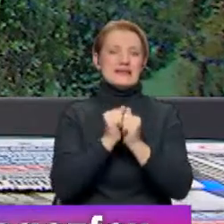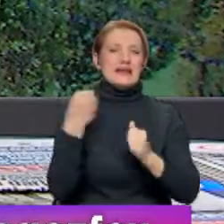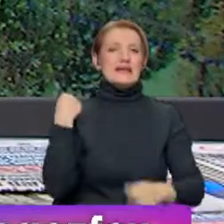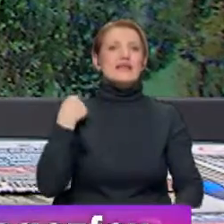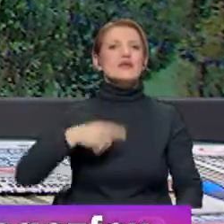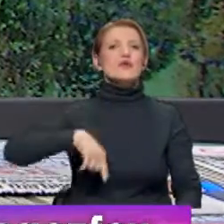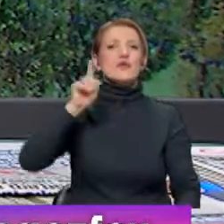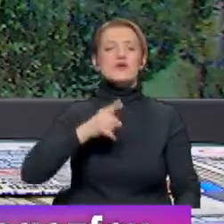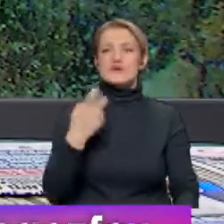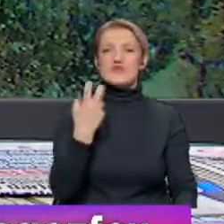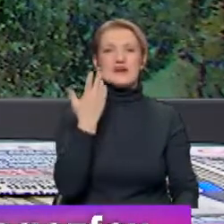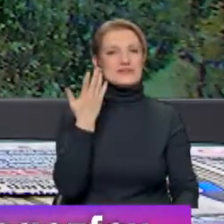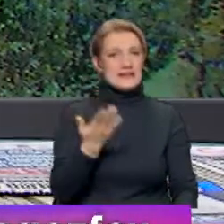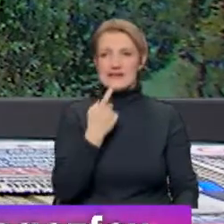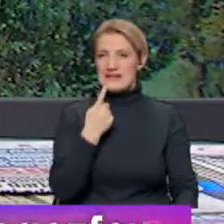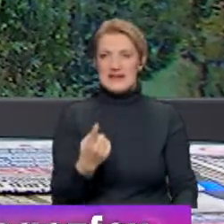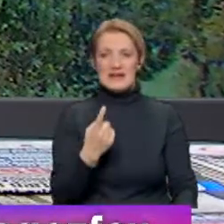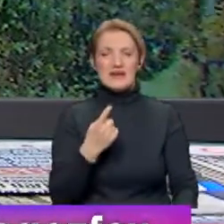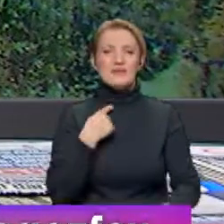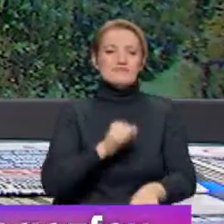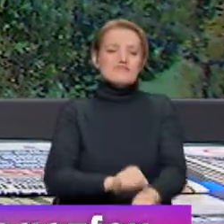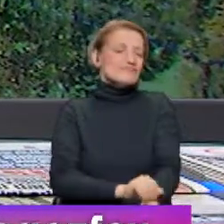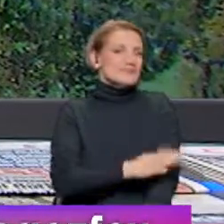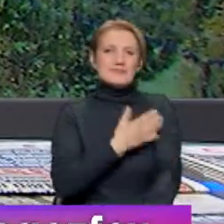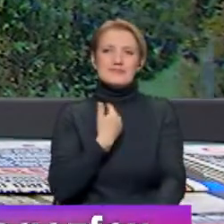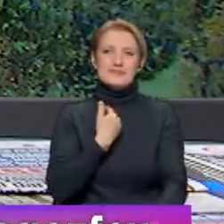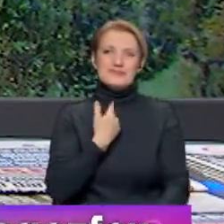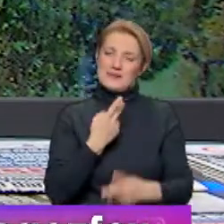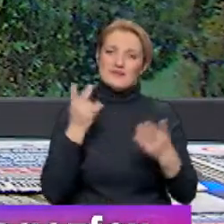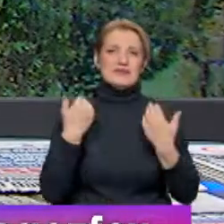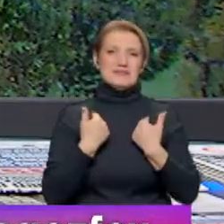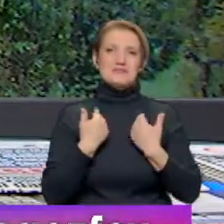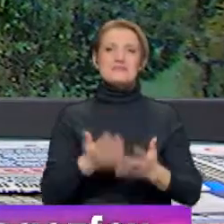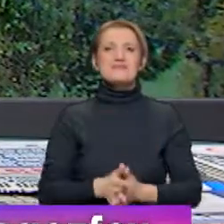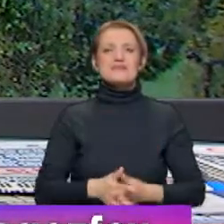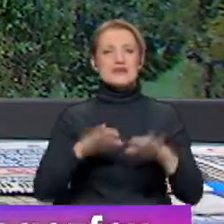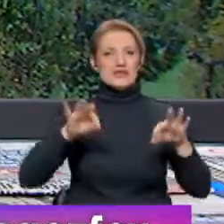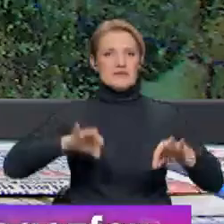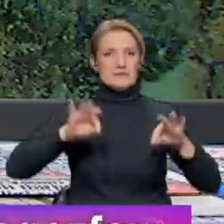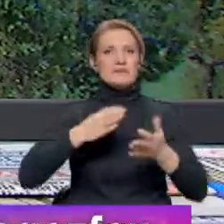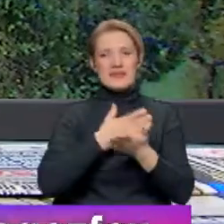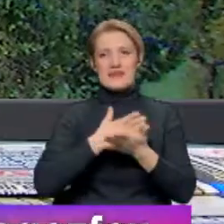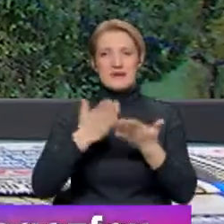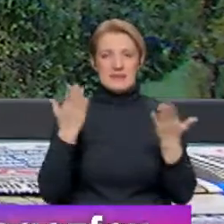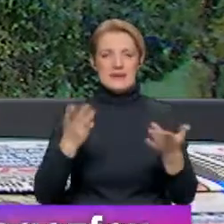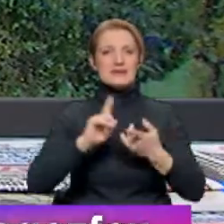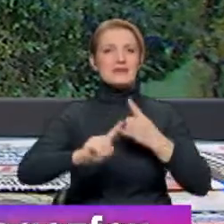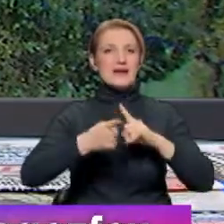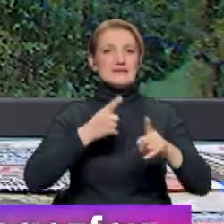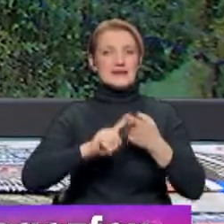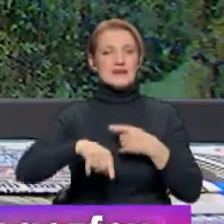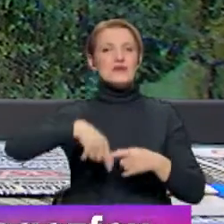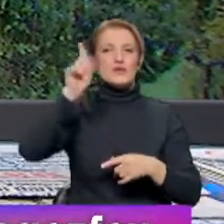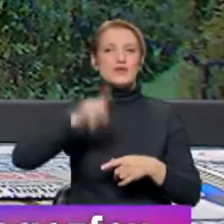şarkısı dedik, yeni günün ritmi olsun dedik. Tüylerim diken diken oldu açıkçası. Şimdi devam edeceğiz. Siyaset,